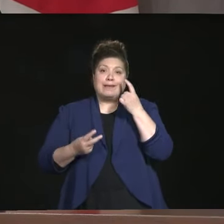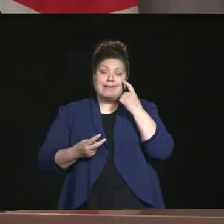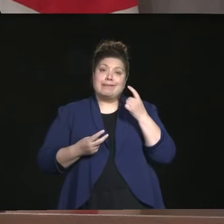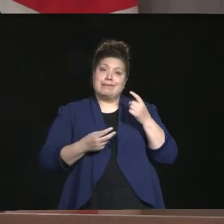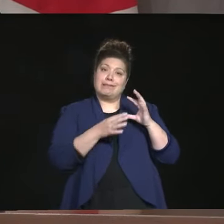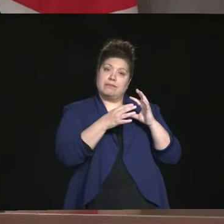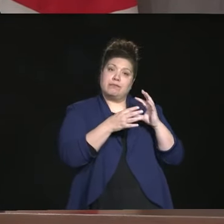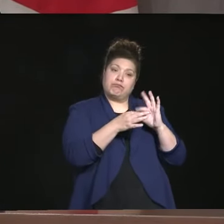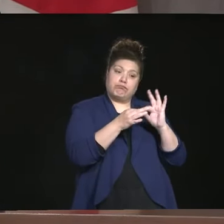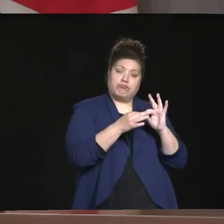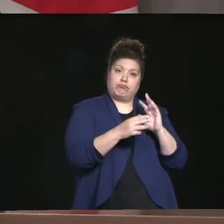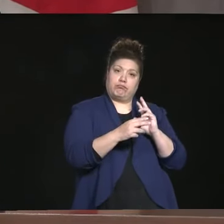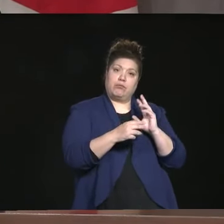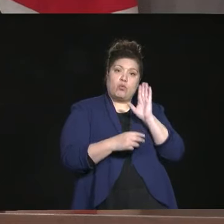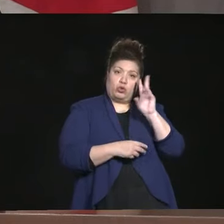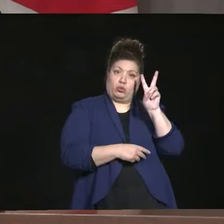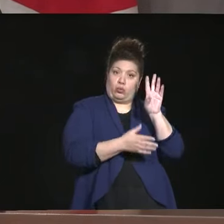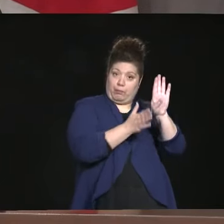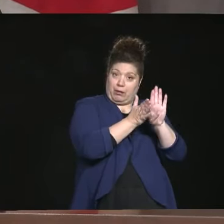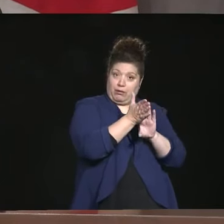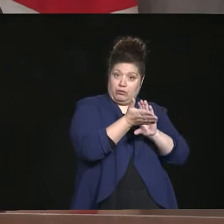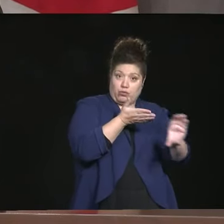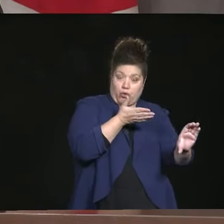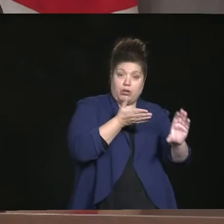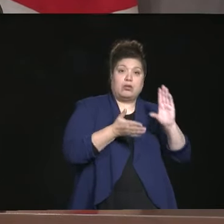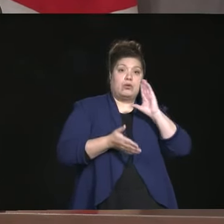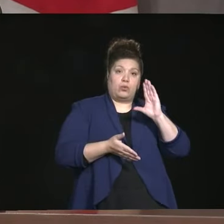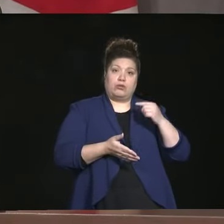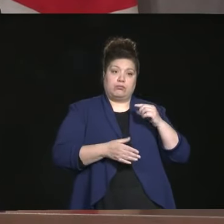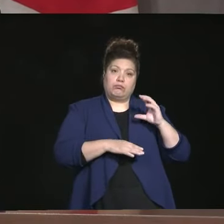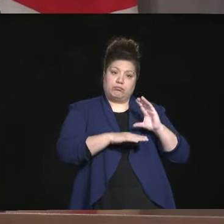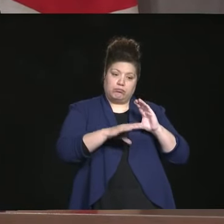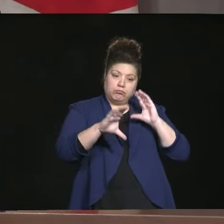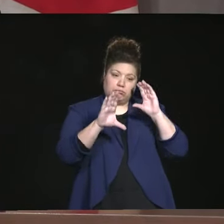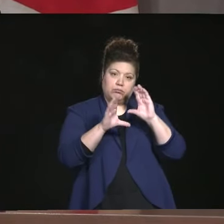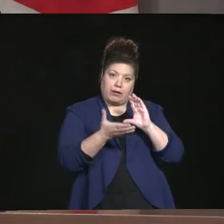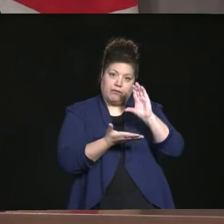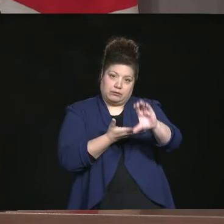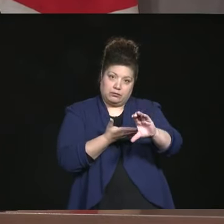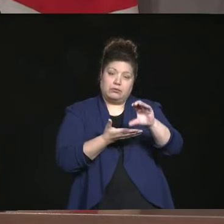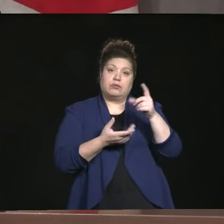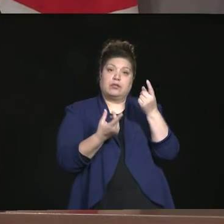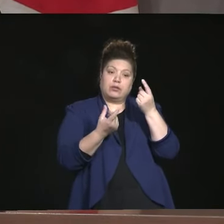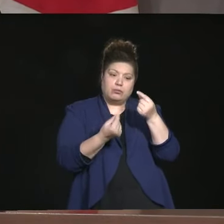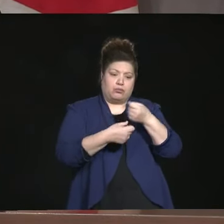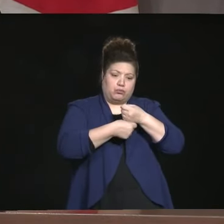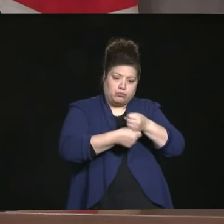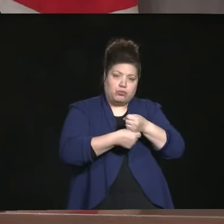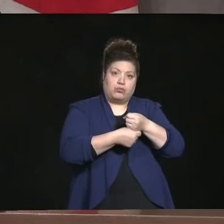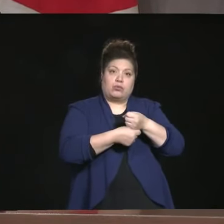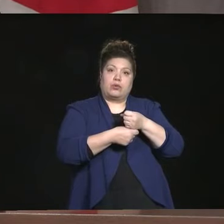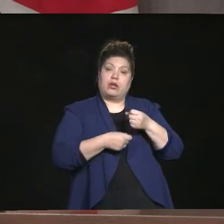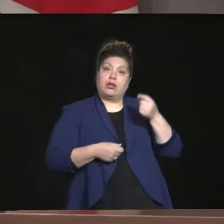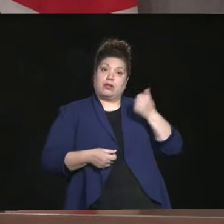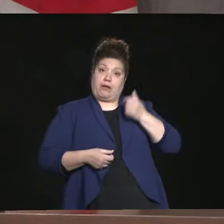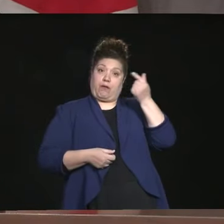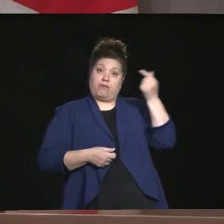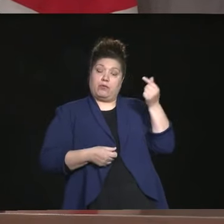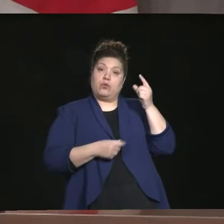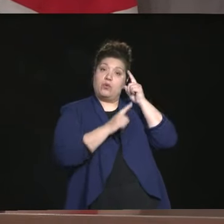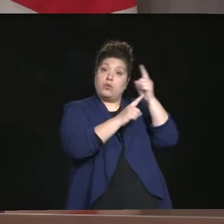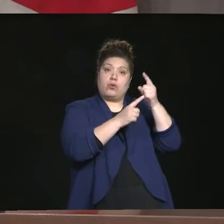du gouvernement canadien pour l'achat d'équipements de tests et de développement de procédures de dépistage